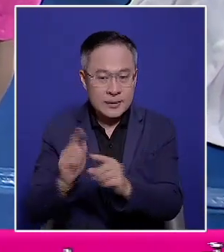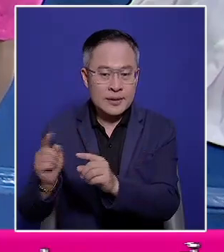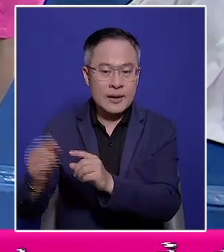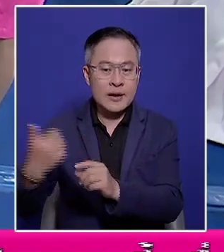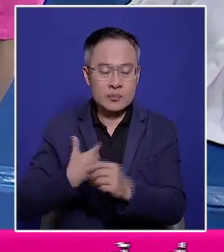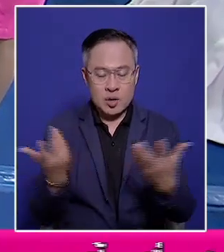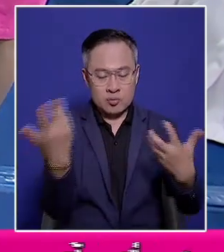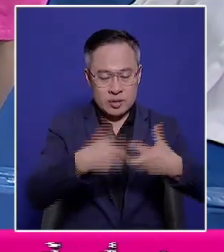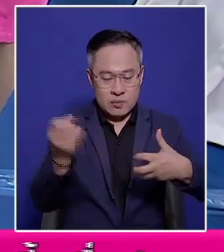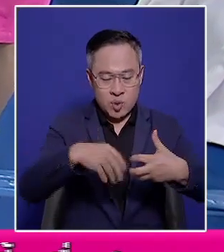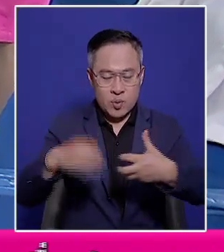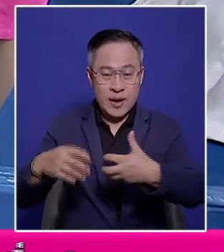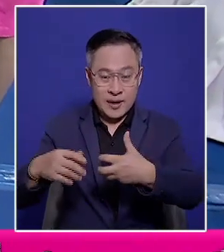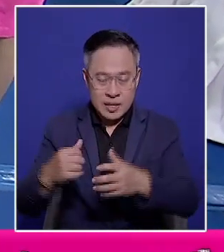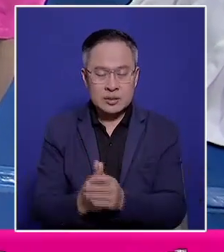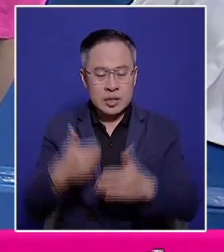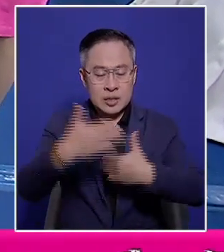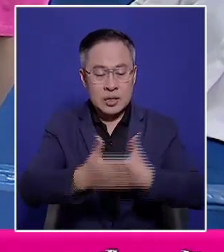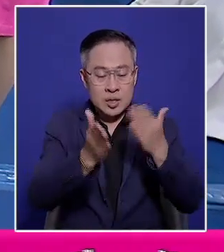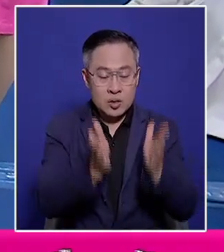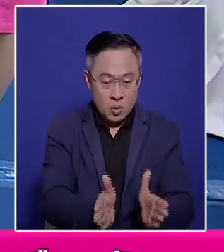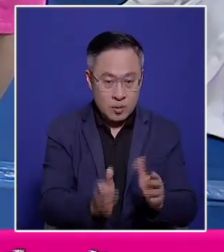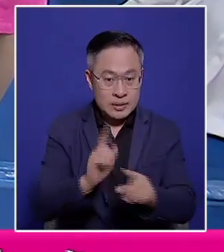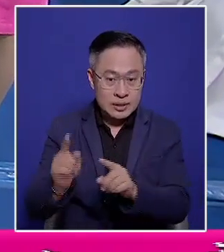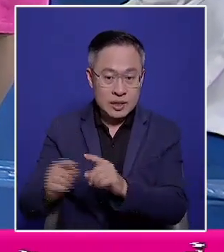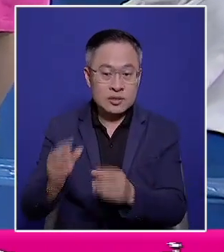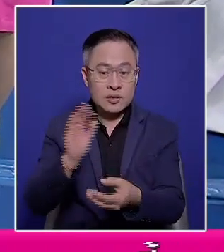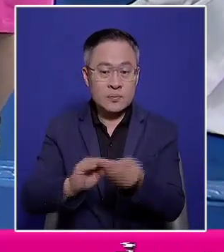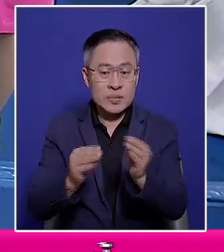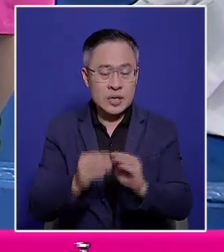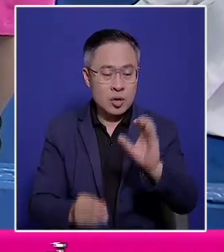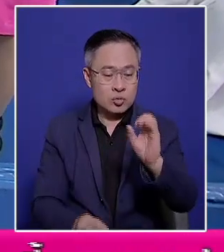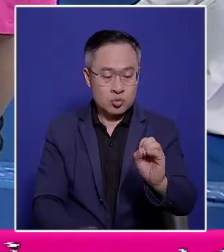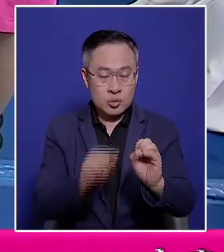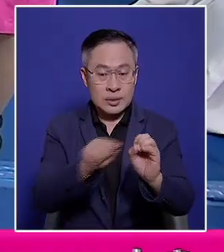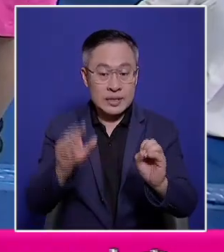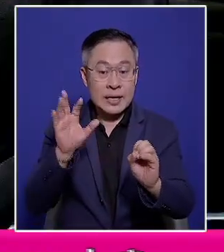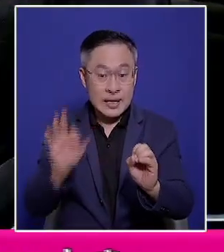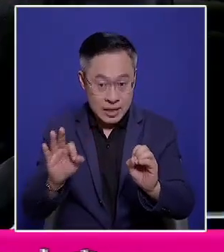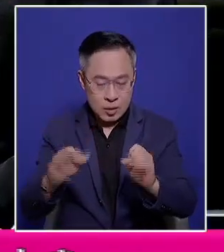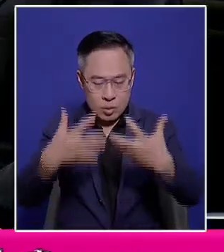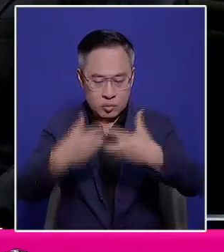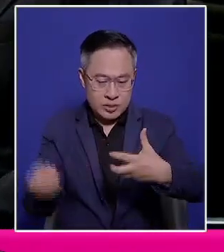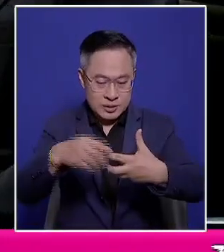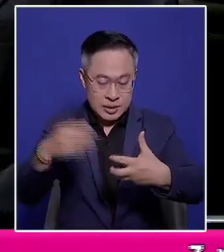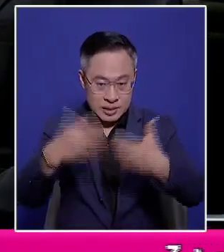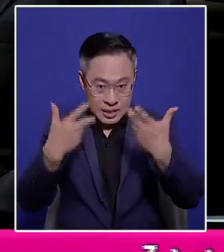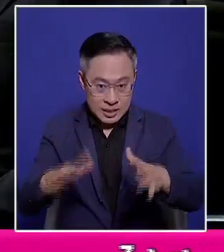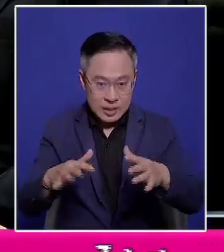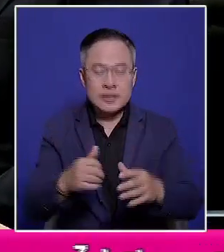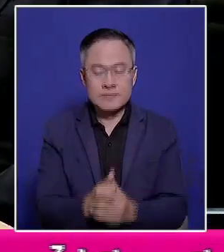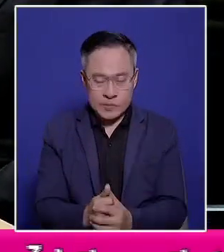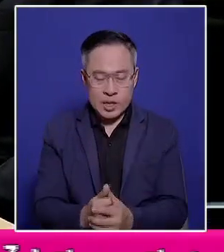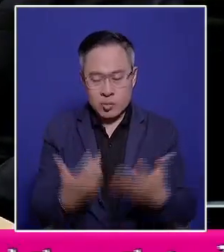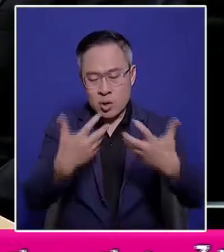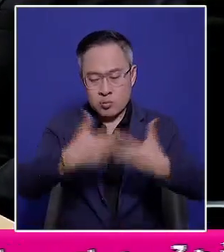10ลูกมีหมายเลข0ถึงหมายเลข9ตามลำดับเมื่อจับได้หมายเลขใดก็จะใช้ลูกบอลยางในกล่องหมายเลข